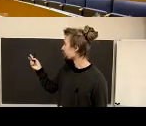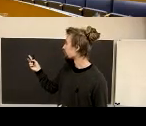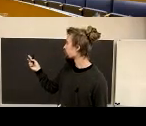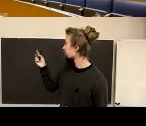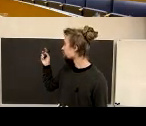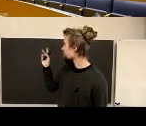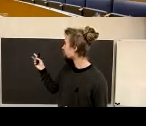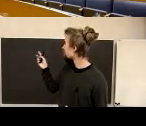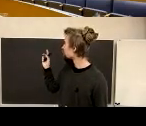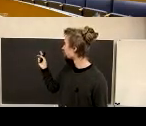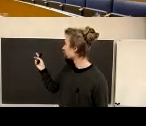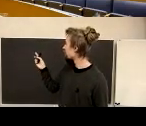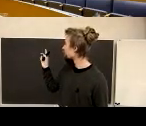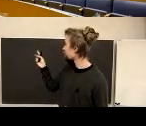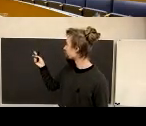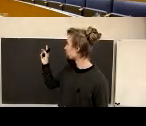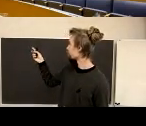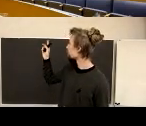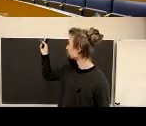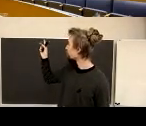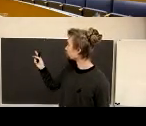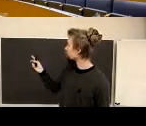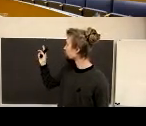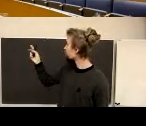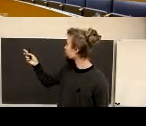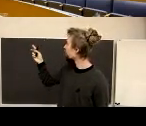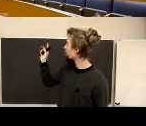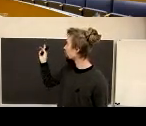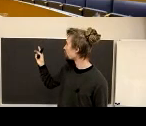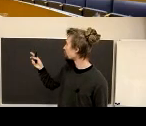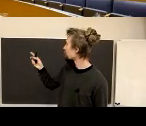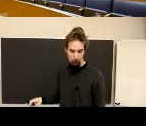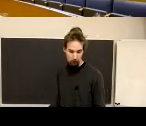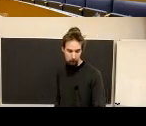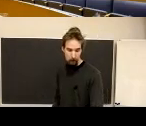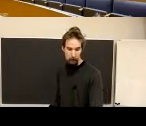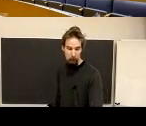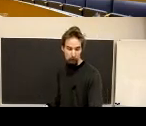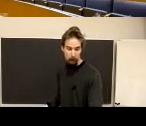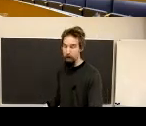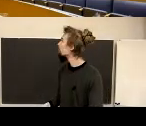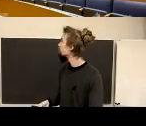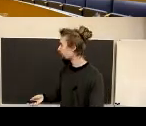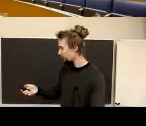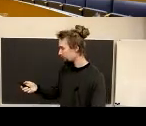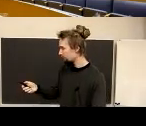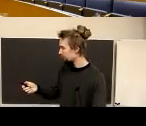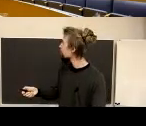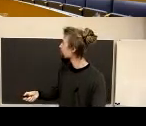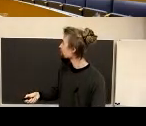siinä kriisissä tosi niin kuin keskeinen asia, ja arvoilla on vahva yhteys niin kuin hyvään elämään, mielenterveyteen ja moraaliin,